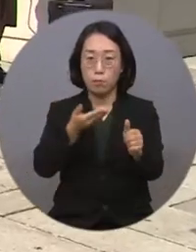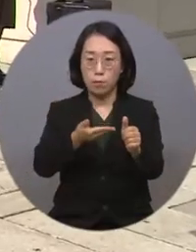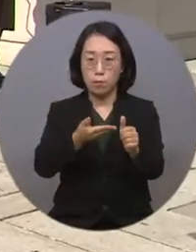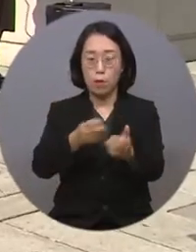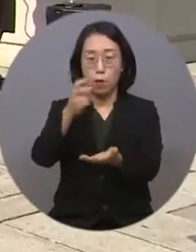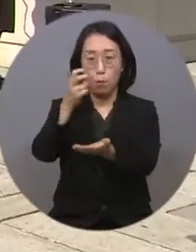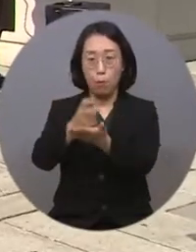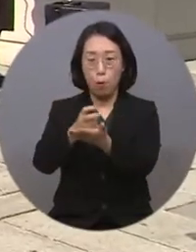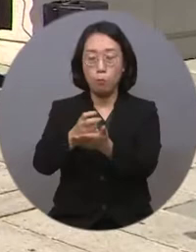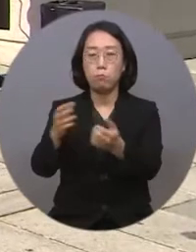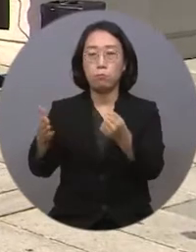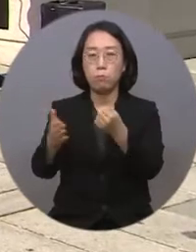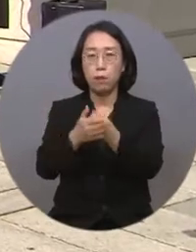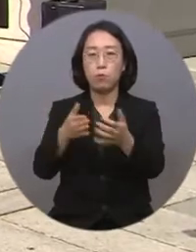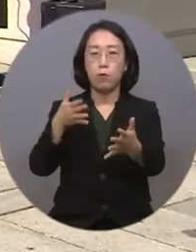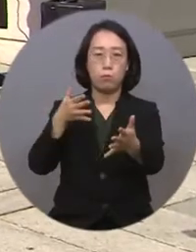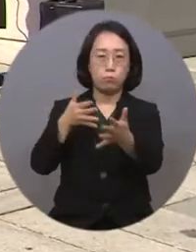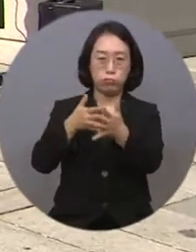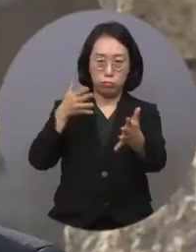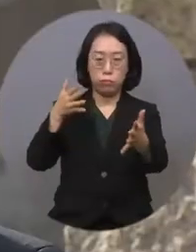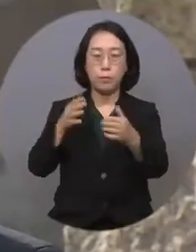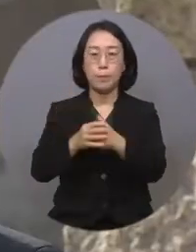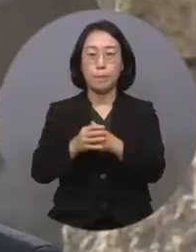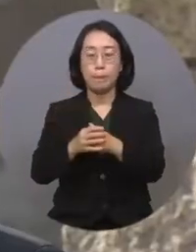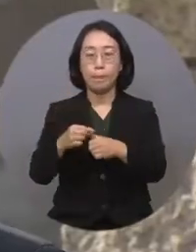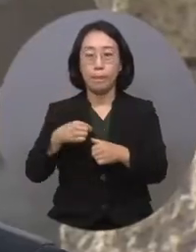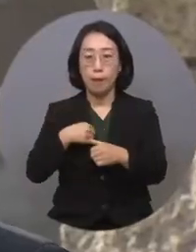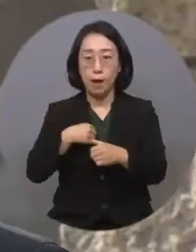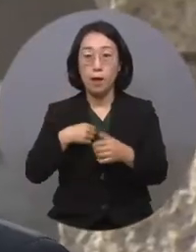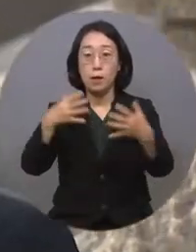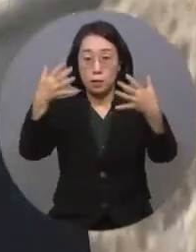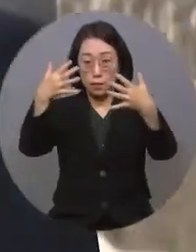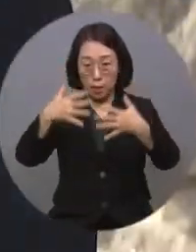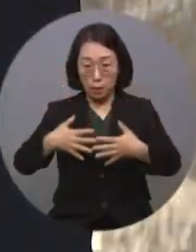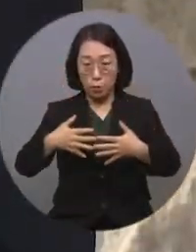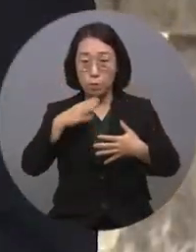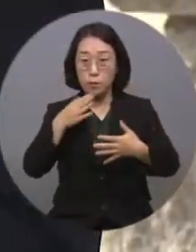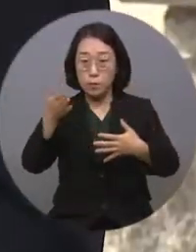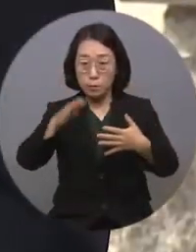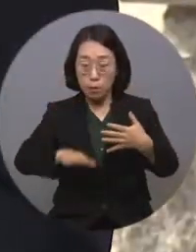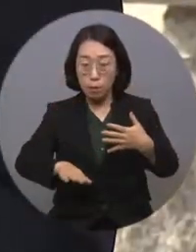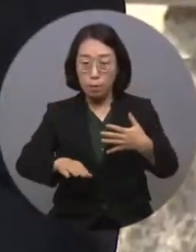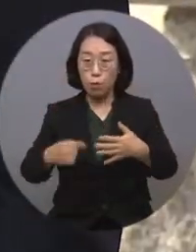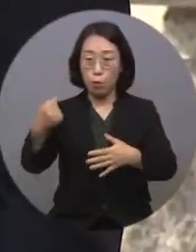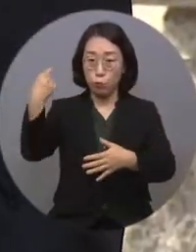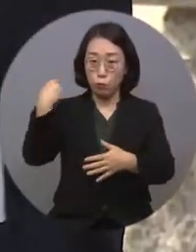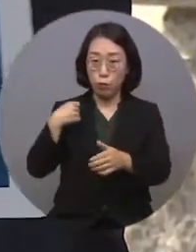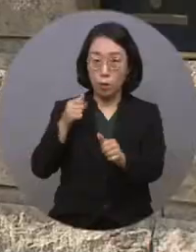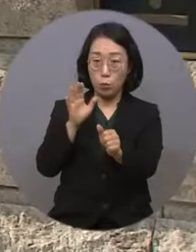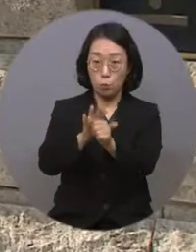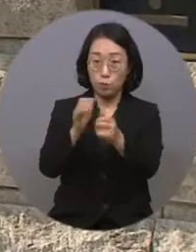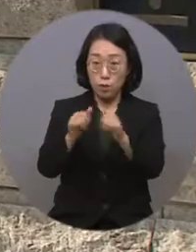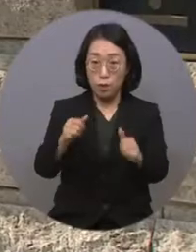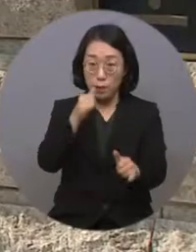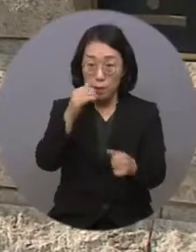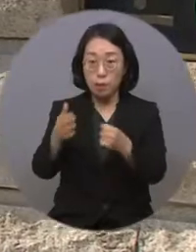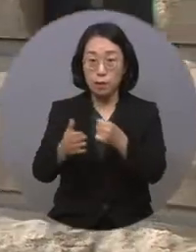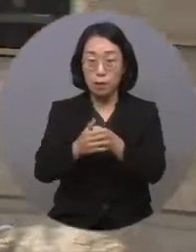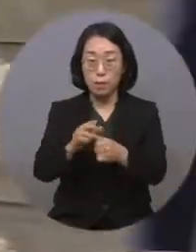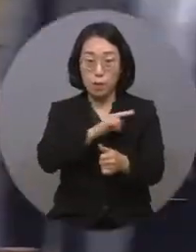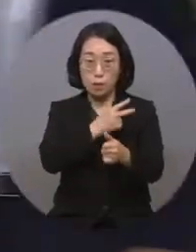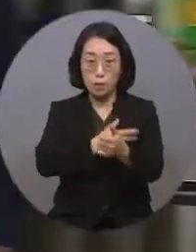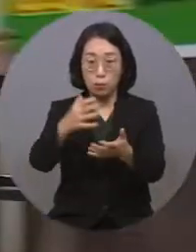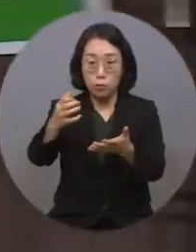현행법에 가로막히는 일이 발생했습니다. 자격 요건을 갖췄으나 후견인을 선임했다는 이유만으로 자격 취득이